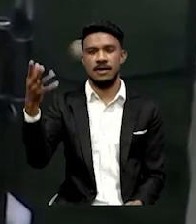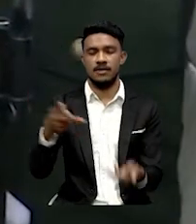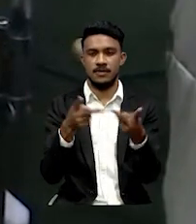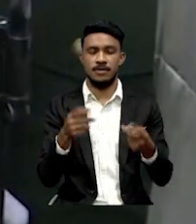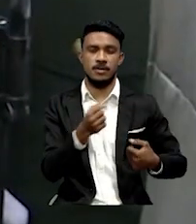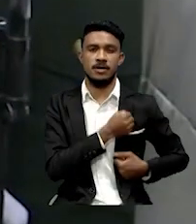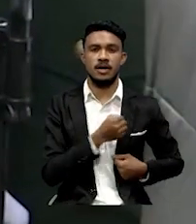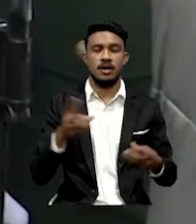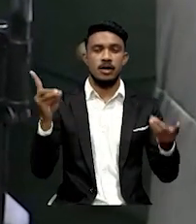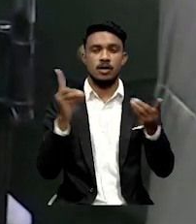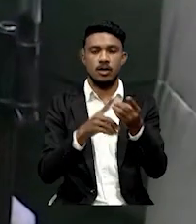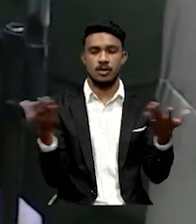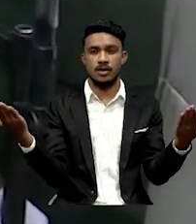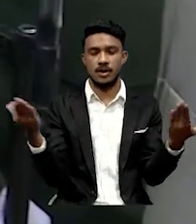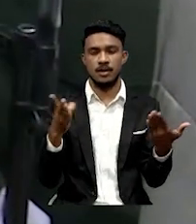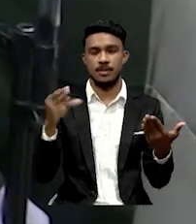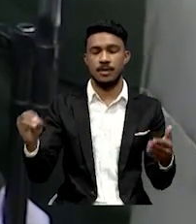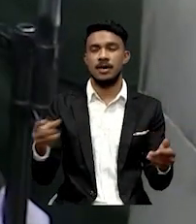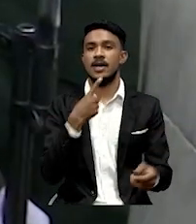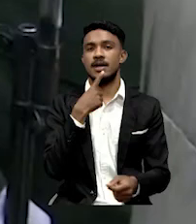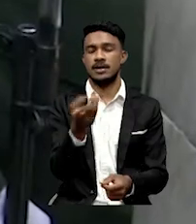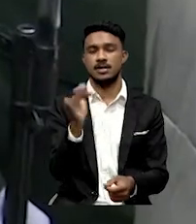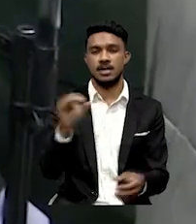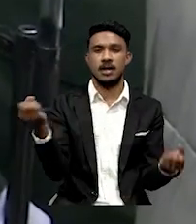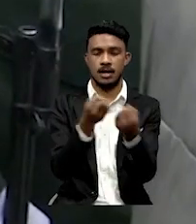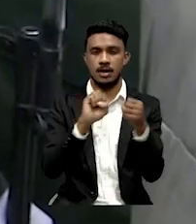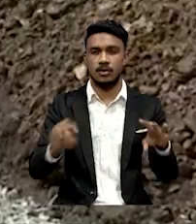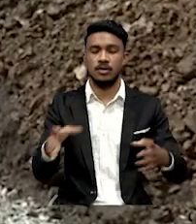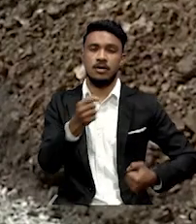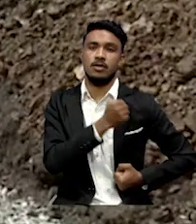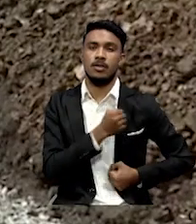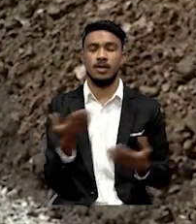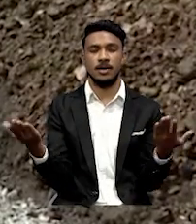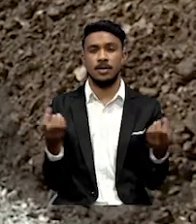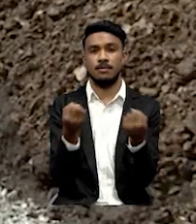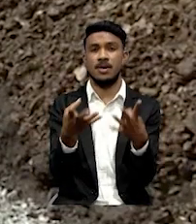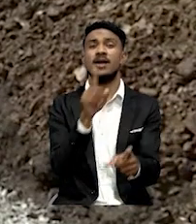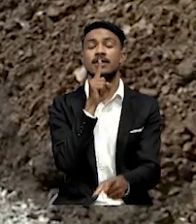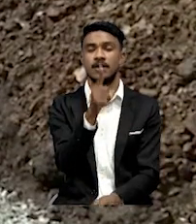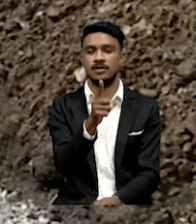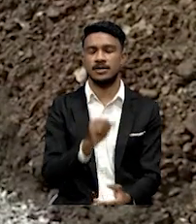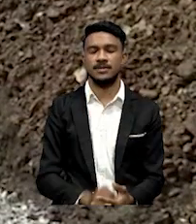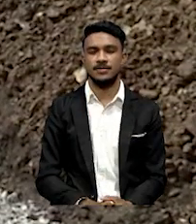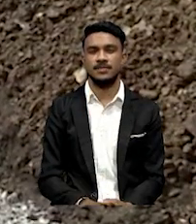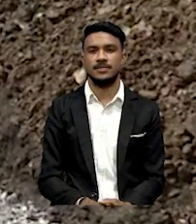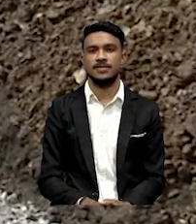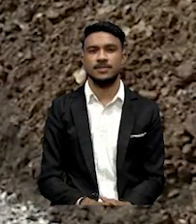ha foi în lorong ne be Kremlin admite că atac sira la con ona tropa ne be baraktebes.